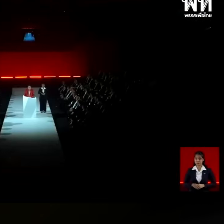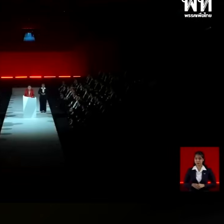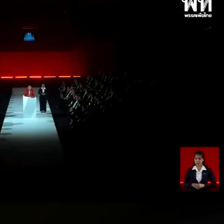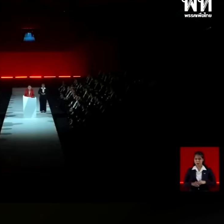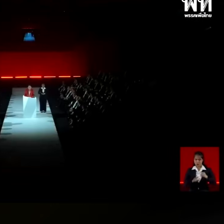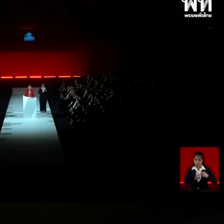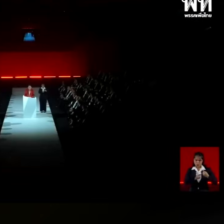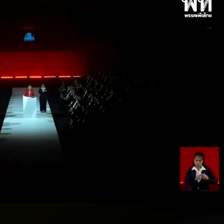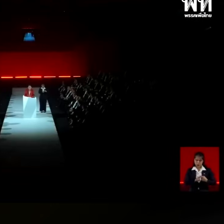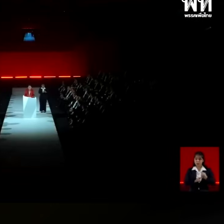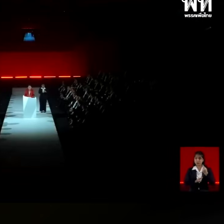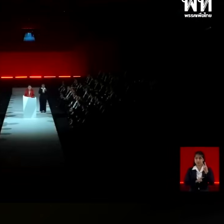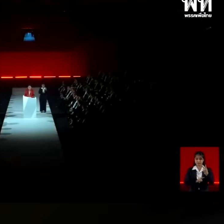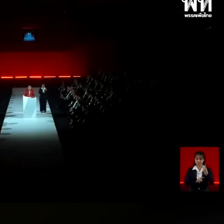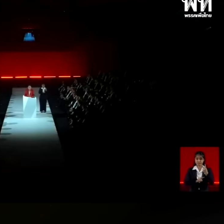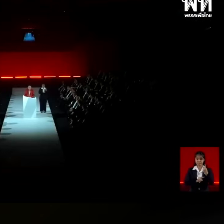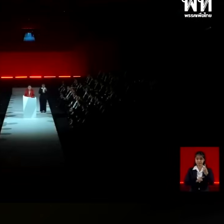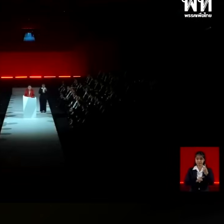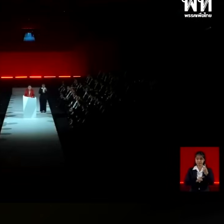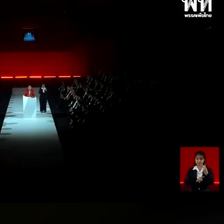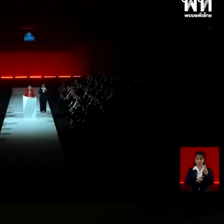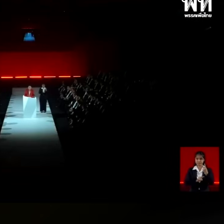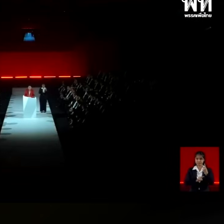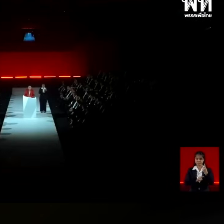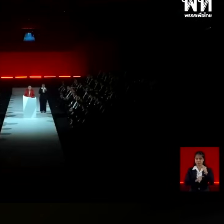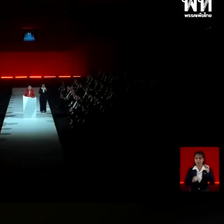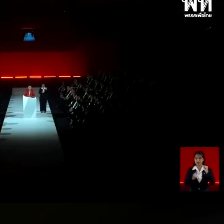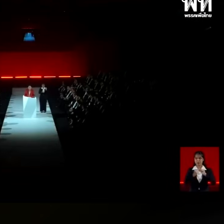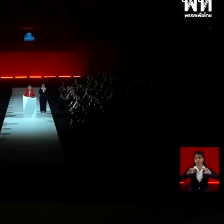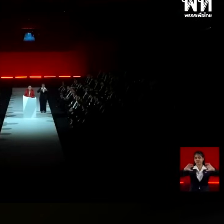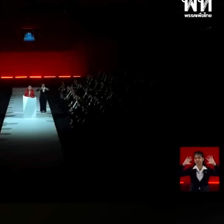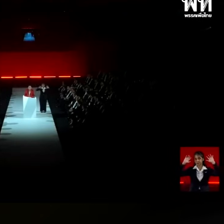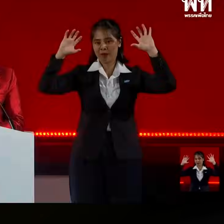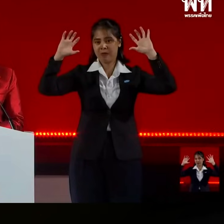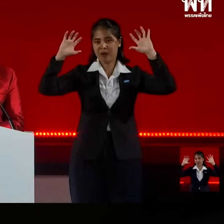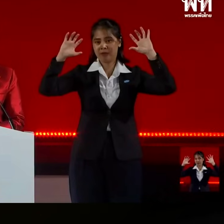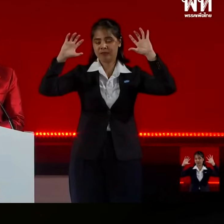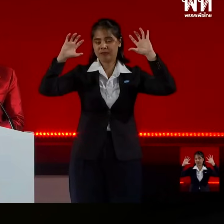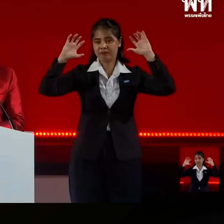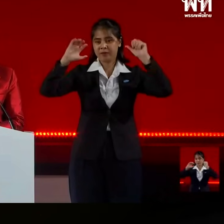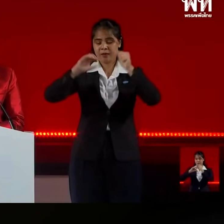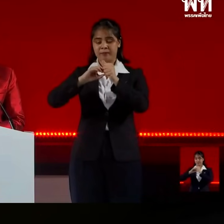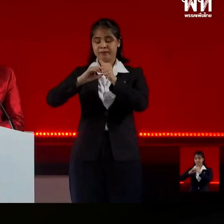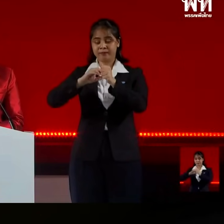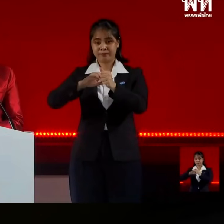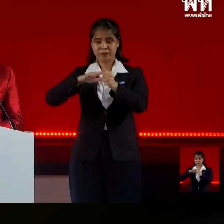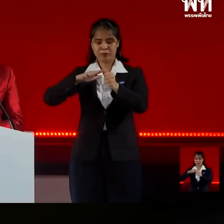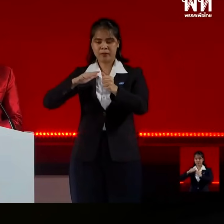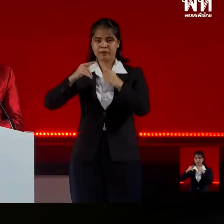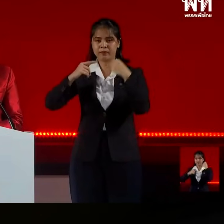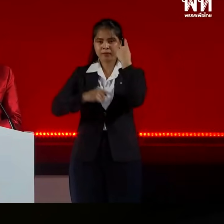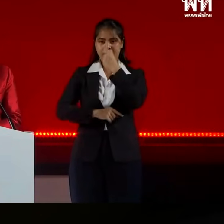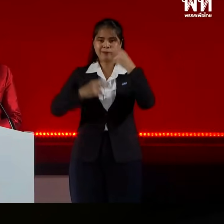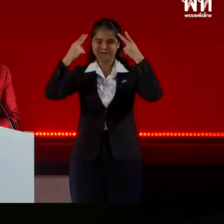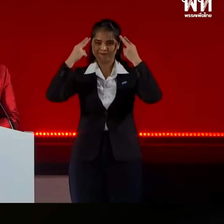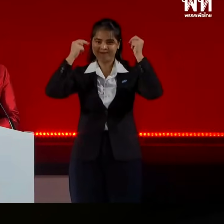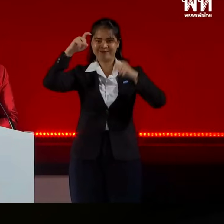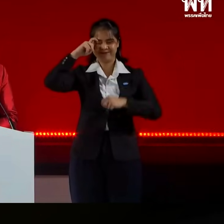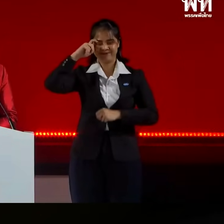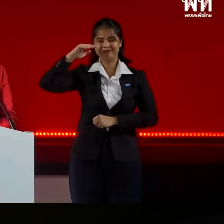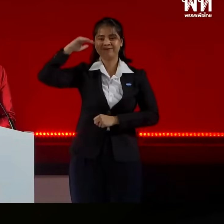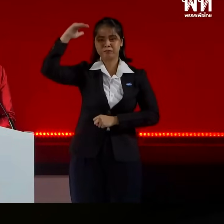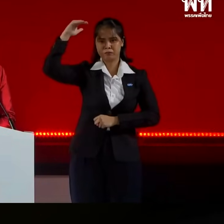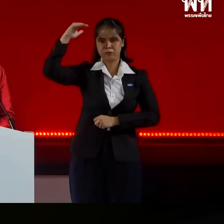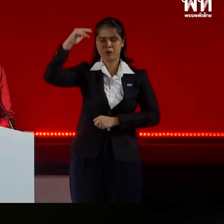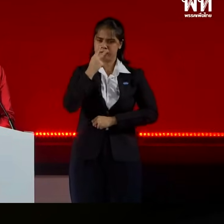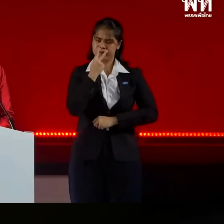องละคนที่เอียงซ้ายหน่อยพูดง่ายว่าเสรีนิยมหน่อยก็วิ่งไปก้าวไกล ครับ คนที่ขวาหน่อยก็อาจจะวิ่งไปรวมไทยสร้างช